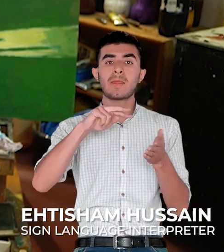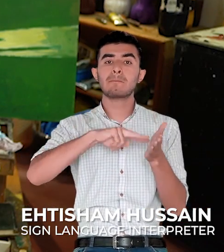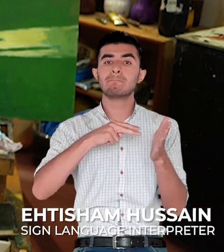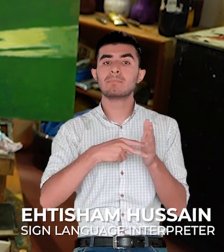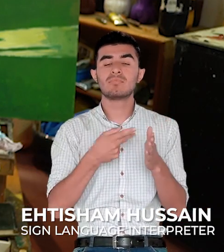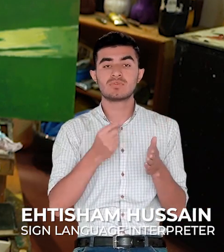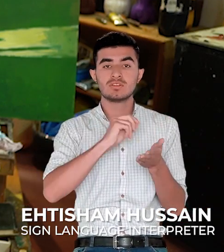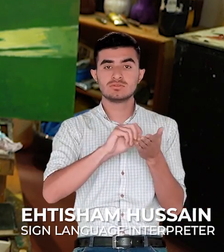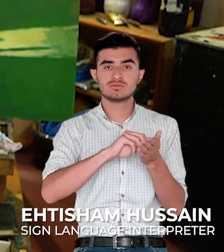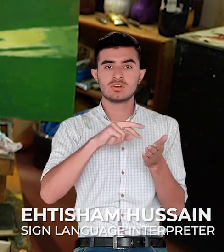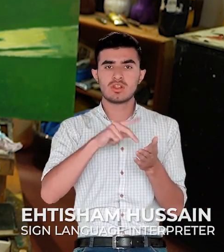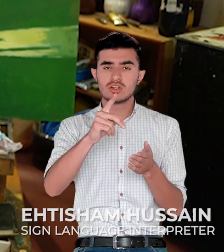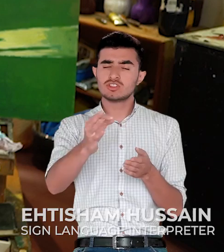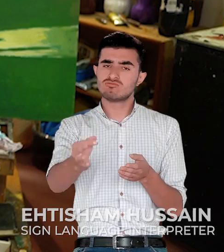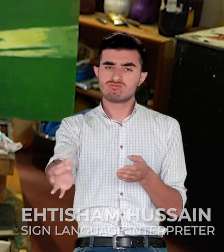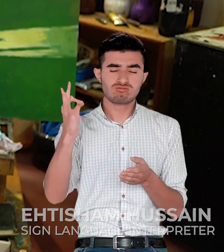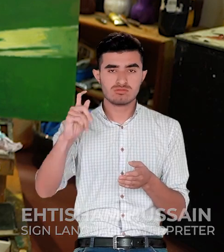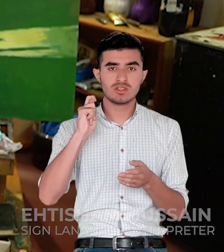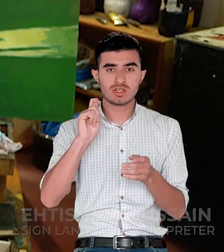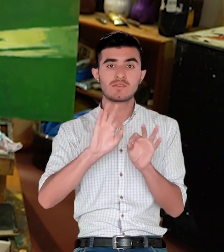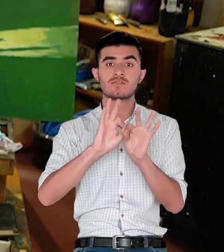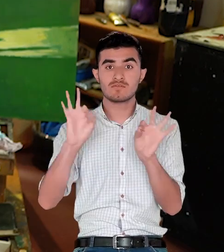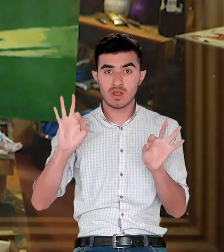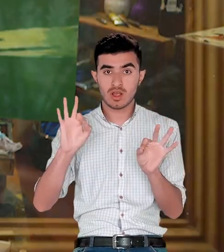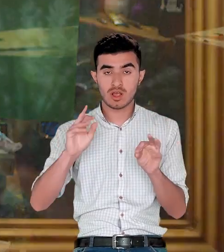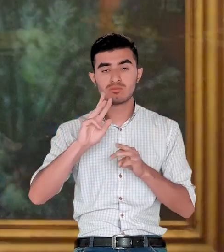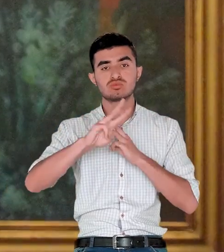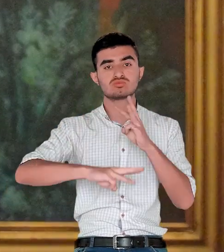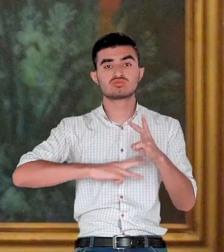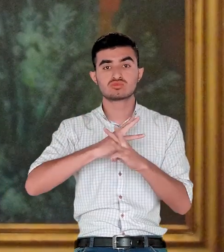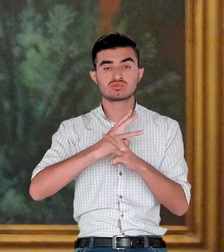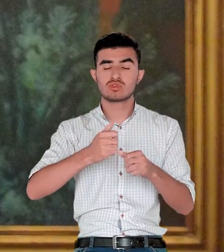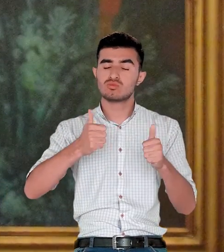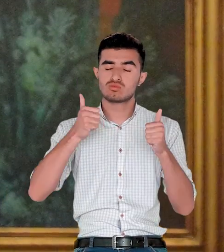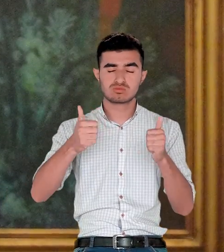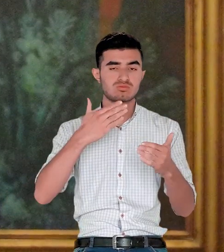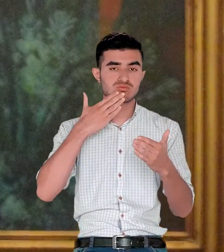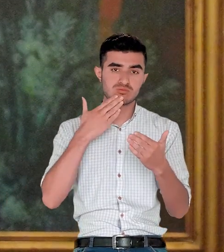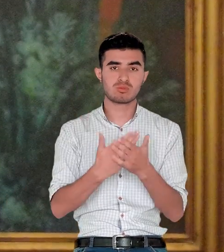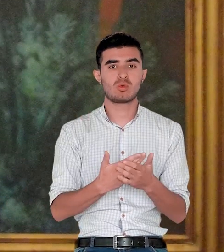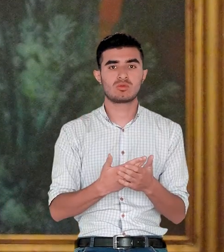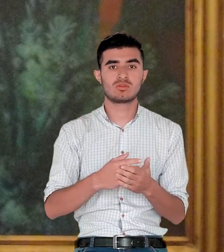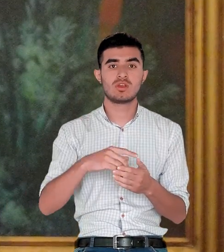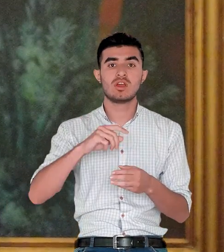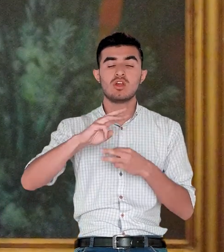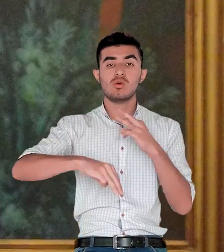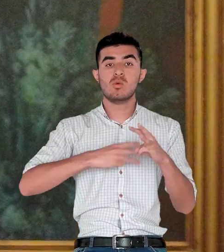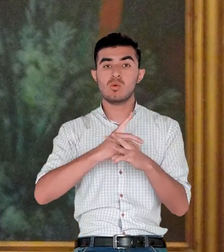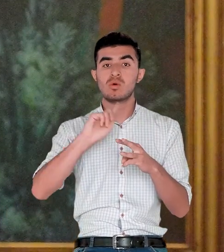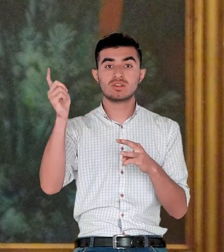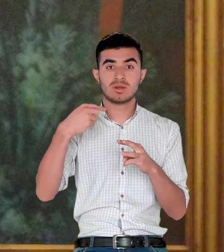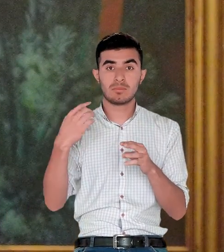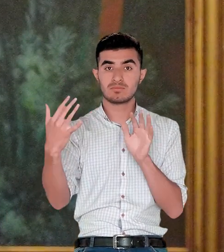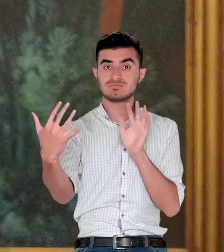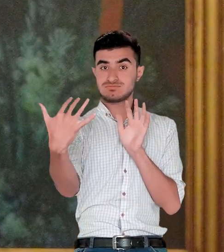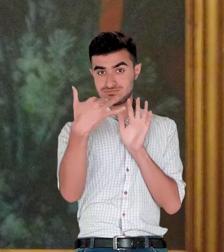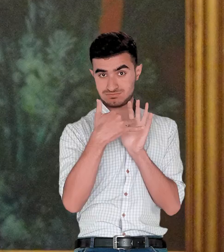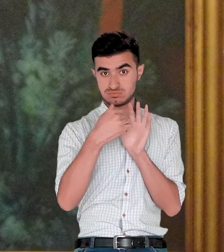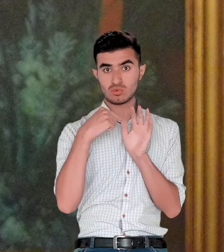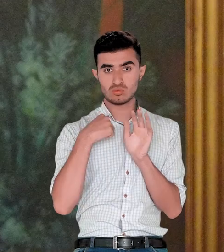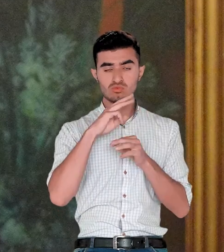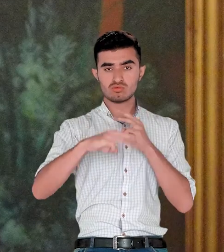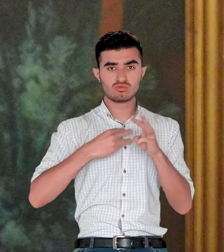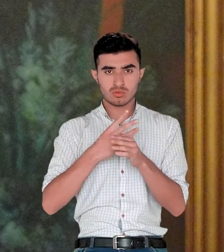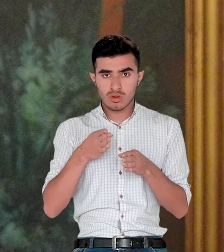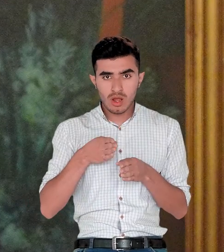ایسا کام کر رہے ہو جو کمال کا ہو، اور تب جا کے تم دنیا کے عزیز ہو سکتے ہو. تمہیں دنیا تمہارے پار آئے گی، تم